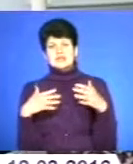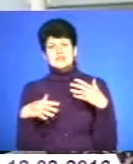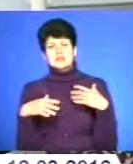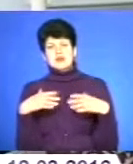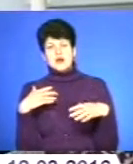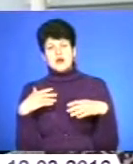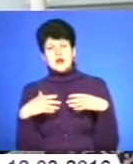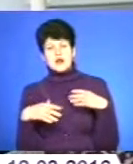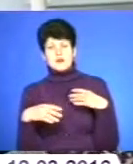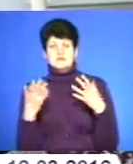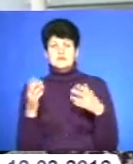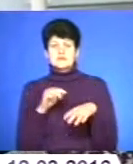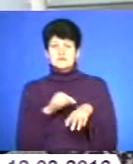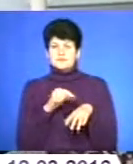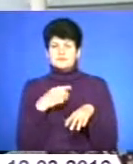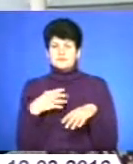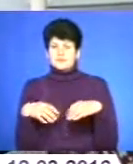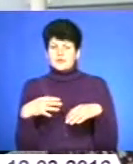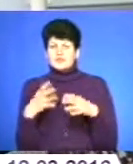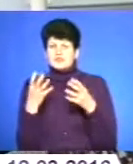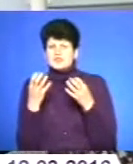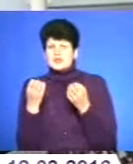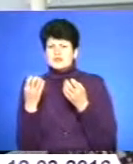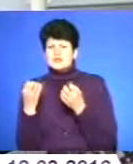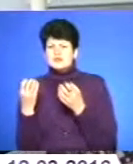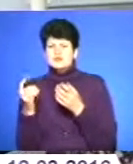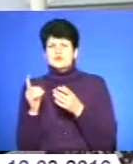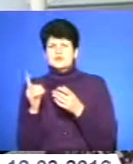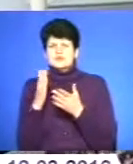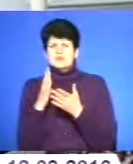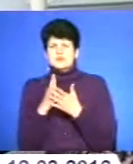слабість, якісь ще ознаки такі, що